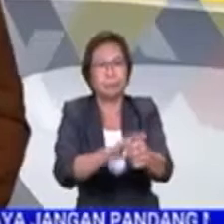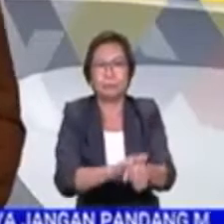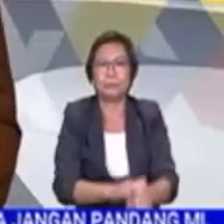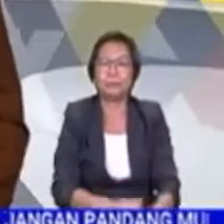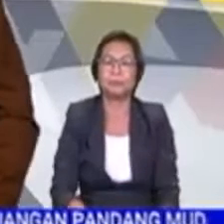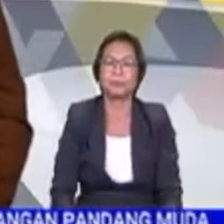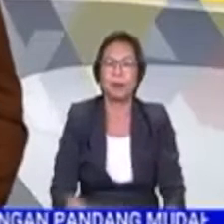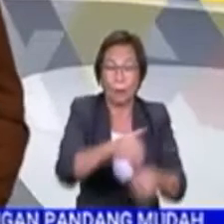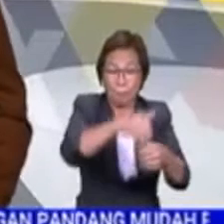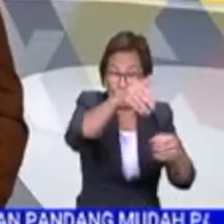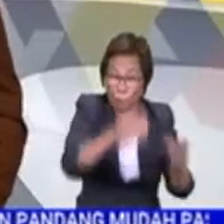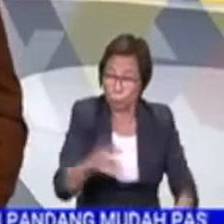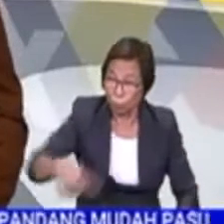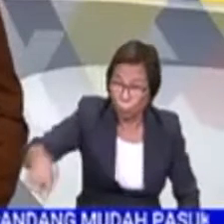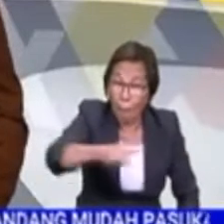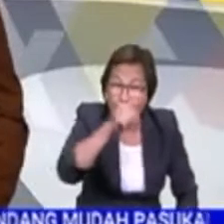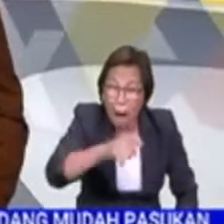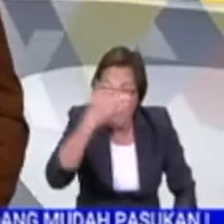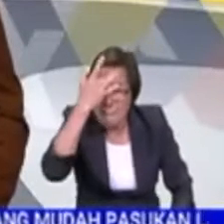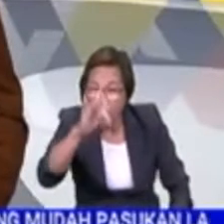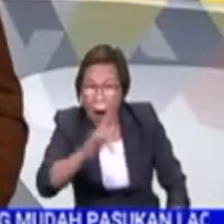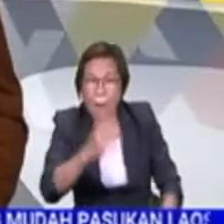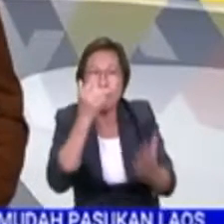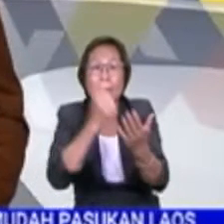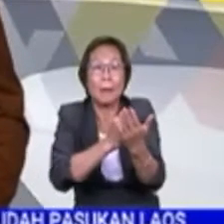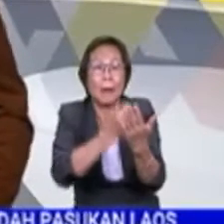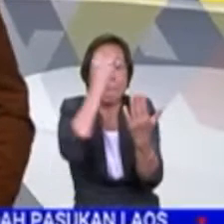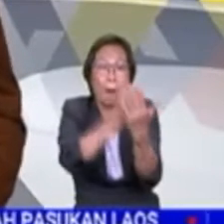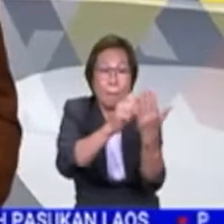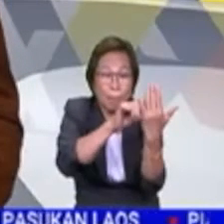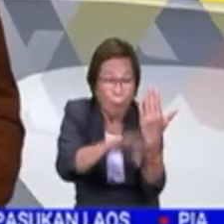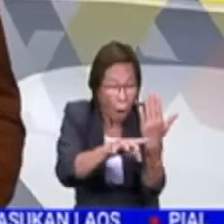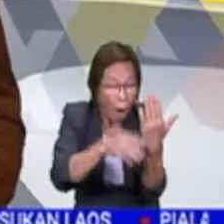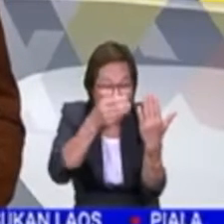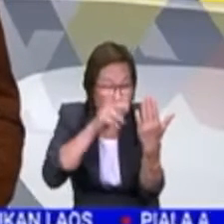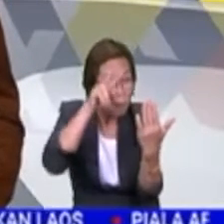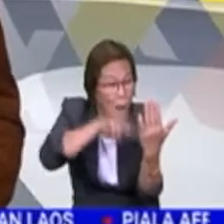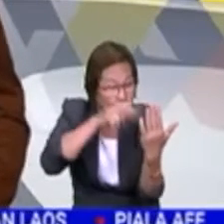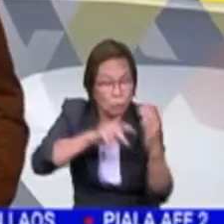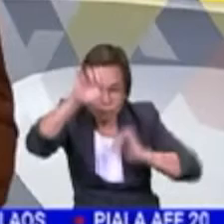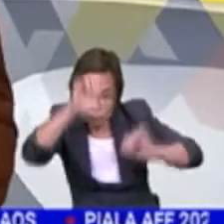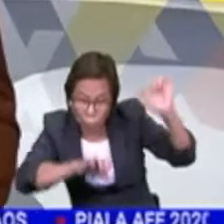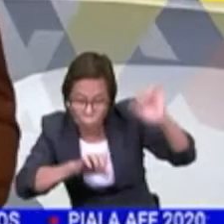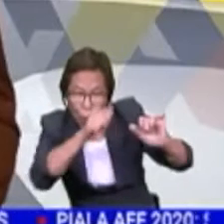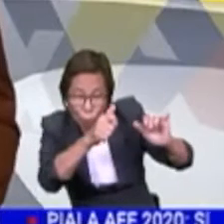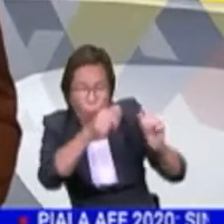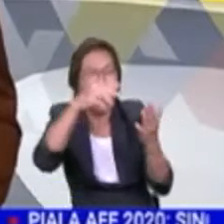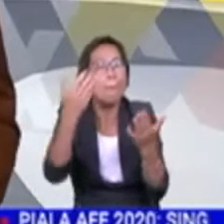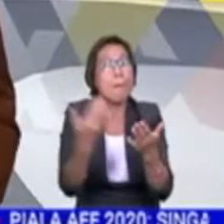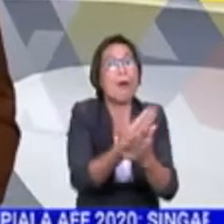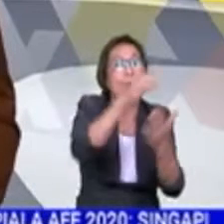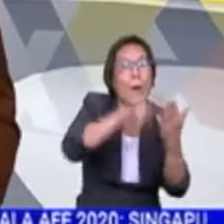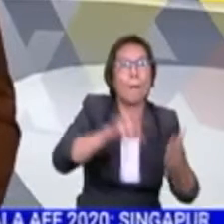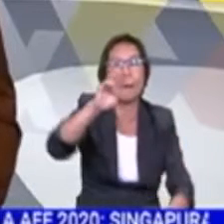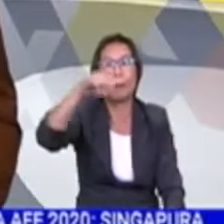Dalam pada itu, pengundi harus bijak menilai bahan-bahan kempen dalam media sosial sepanjang PRU DUN Sarawak ke-12 kali ini.